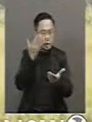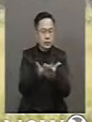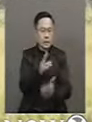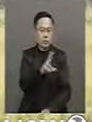ครับ